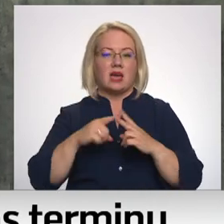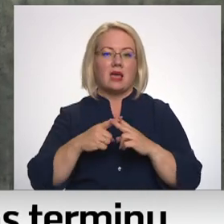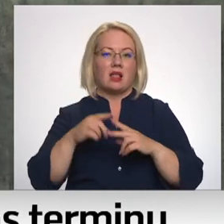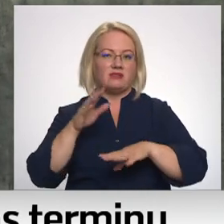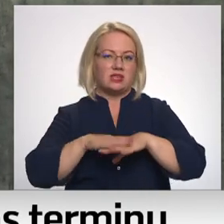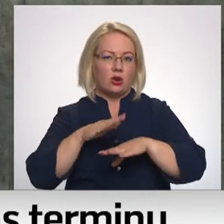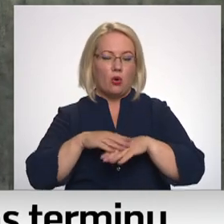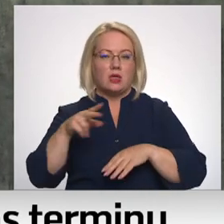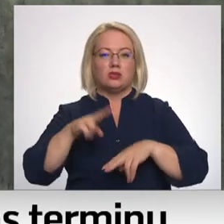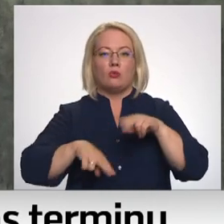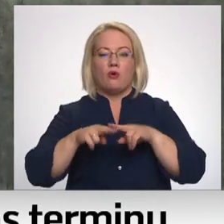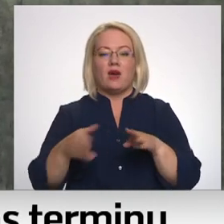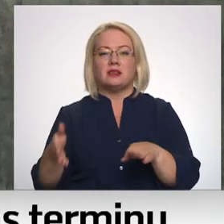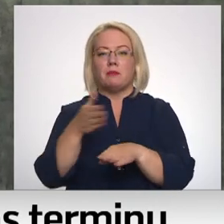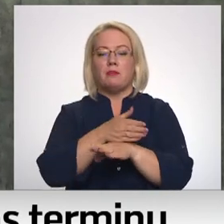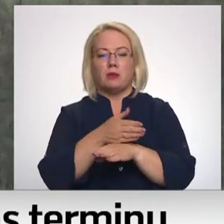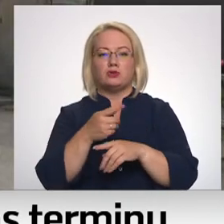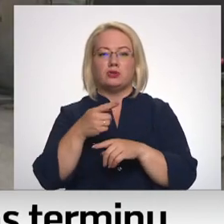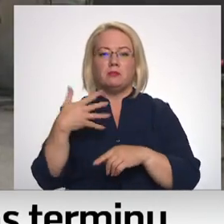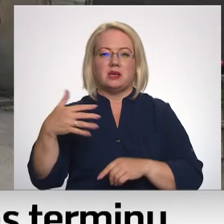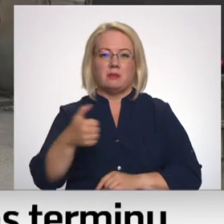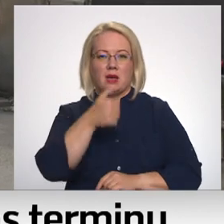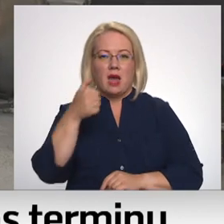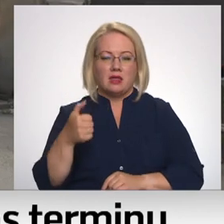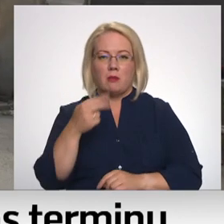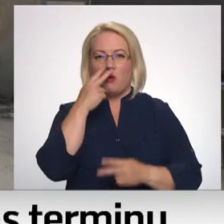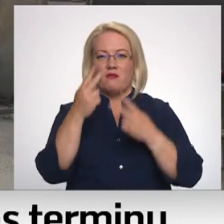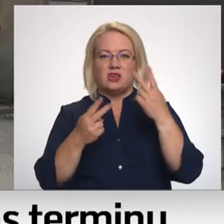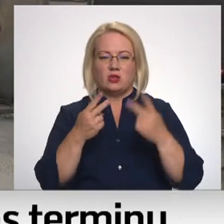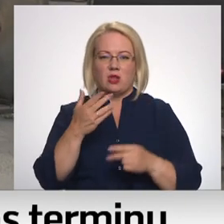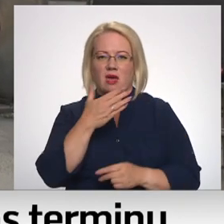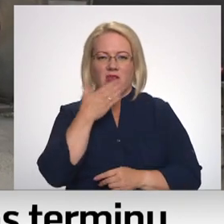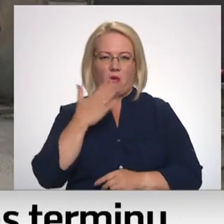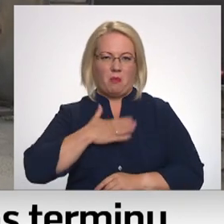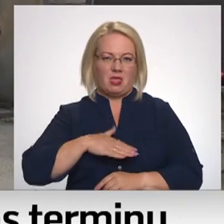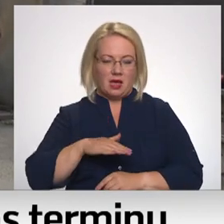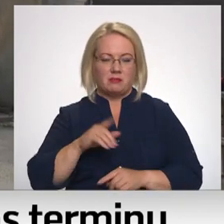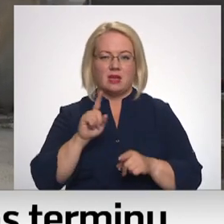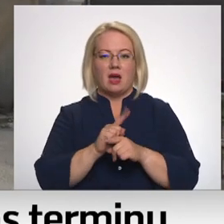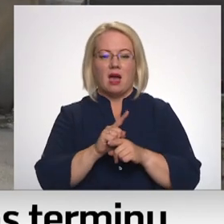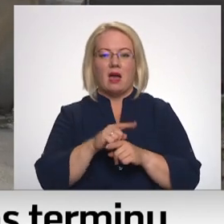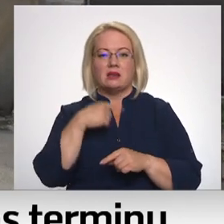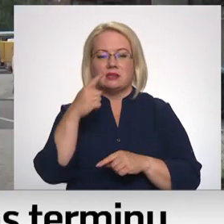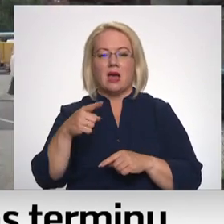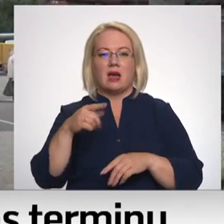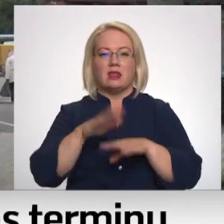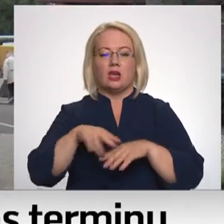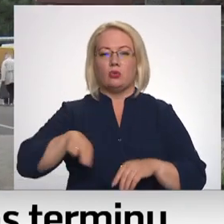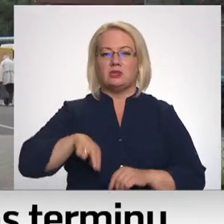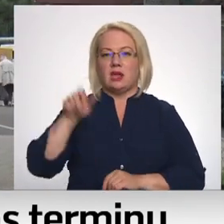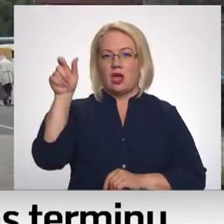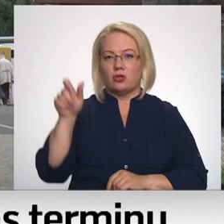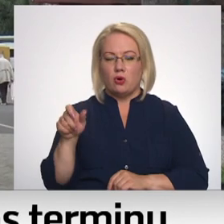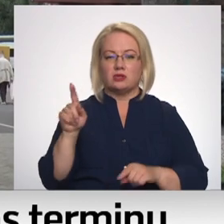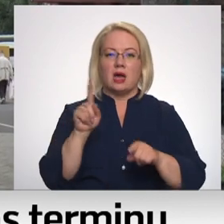kas būvēts pirms vairāk nekā pusgadsimta un vizuāli kļūst aizvien nepievilcīgāks. Kā aizkadrā stāsta tirgus direktors, arī